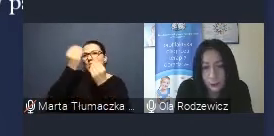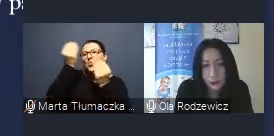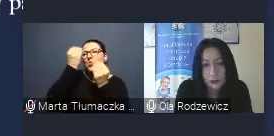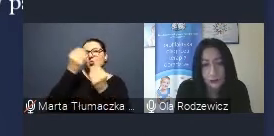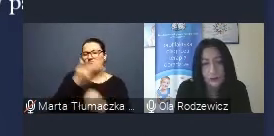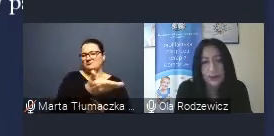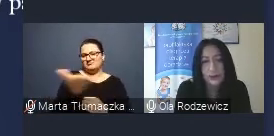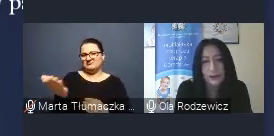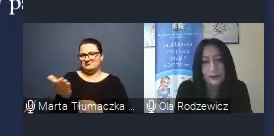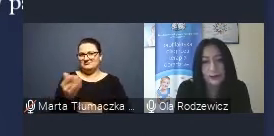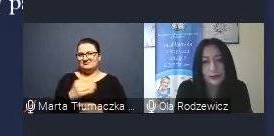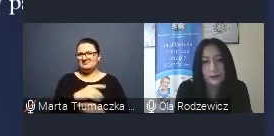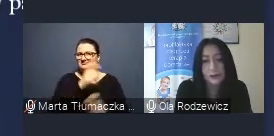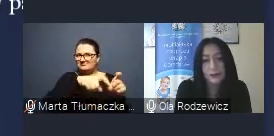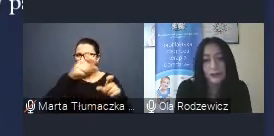swoim uczniom